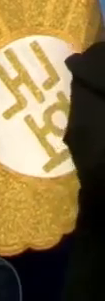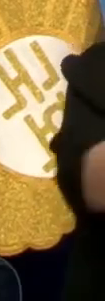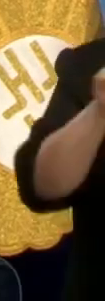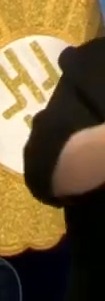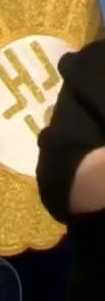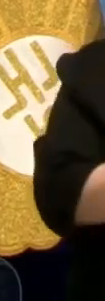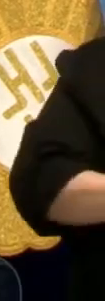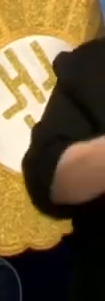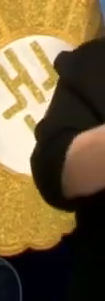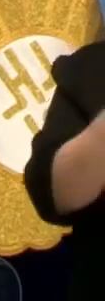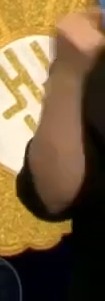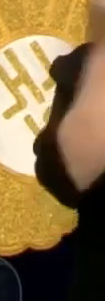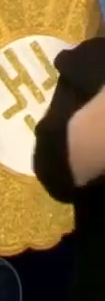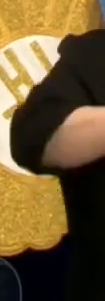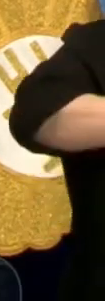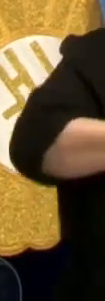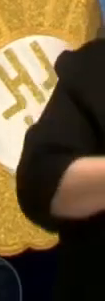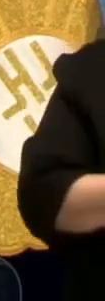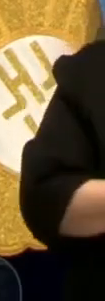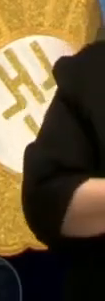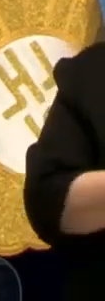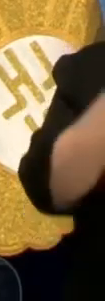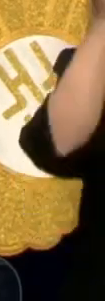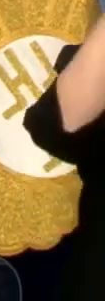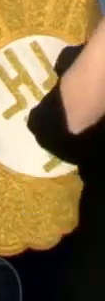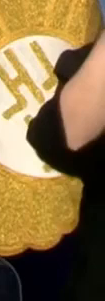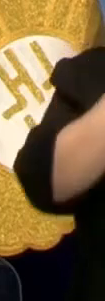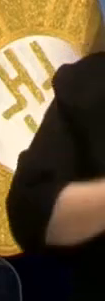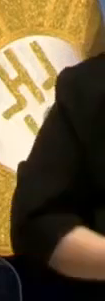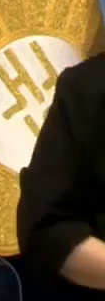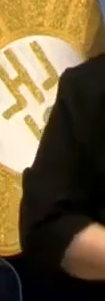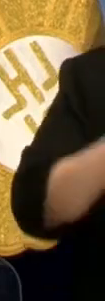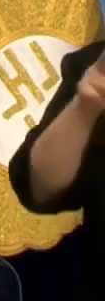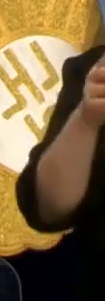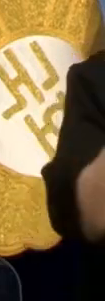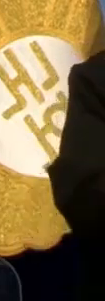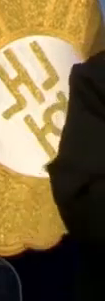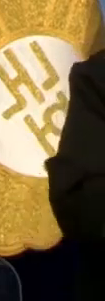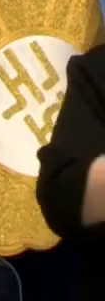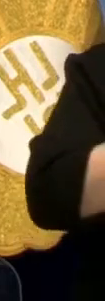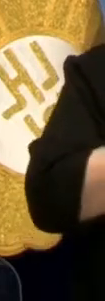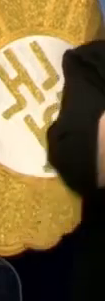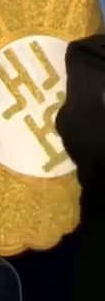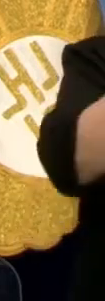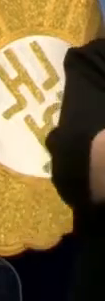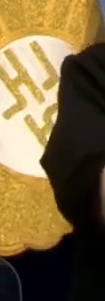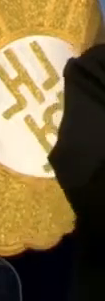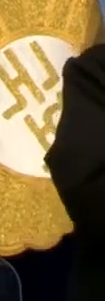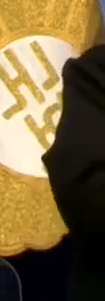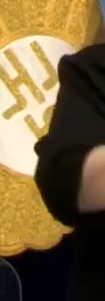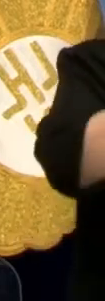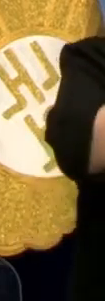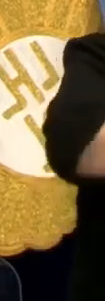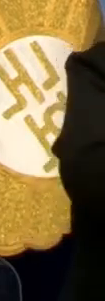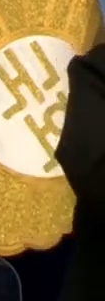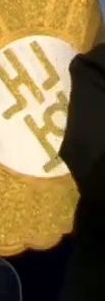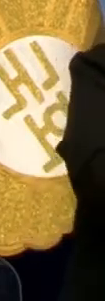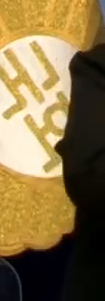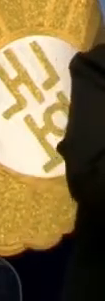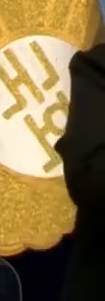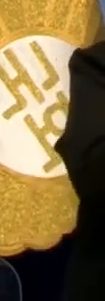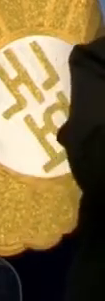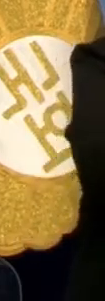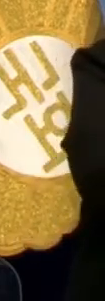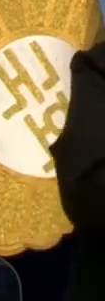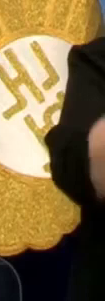보다 강력한 처벌을 기대할 수 있게 됩니다. 그동안 저와 정의당은 반려동물의 생명권을